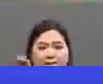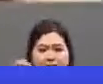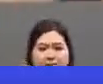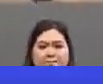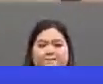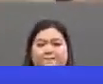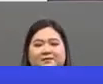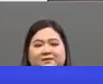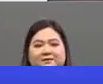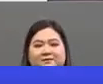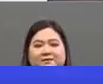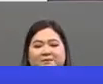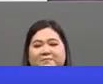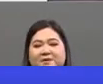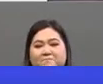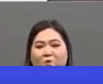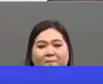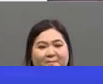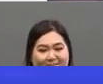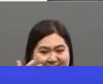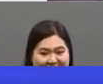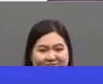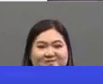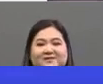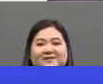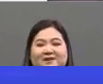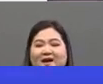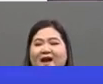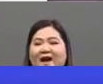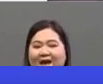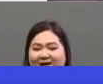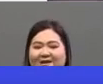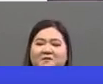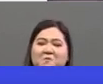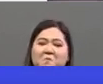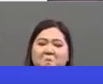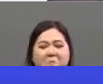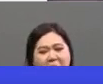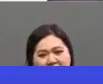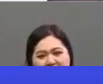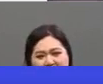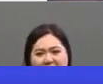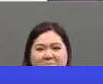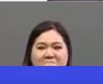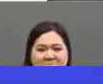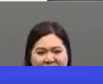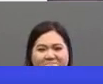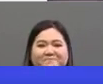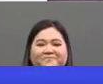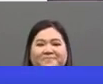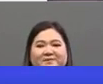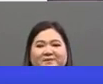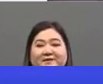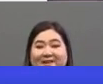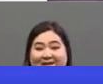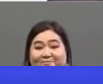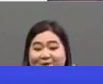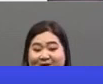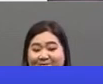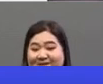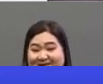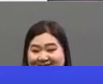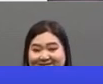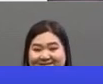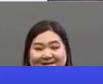ประเทศสำนักงานศาลยุติธรรมและสำนักงานคณะกรรมการกฤษฎีกาด้วยค่ะซึ่งขณะนี้นะคะทางด้านของนาย